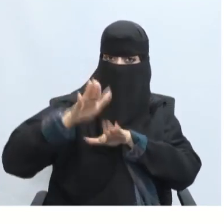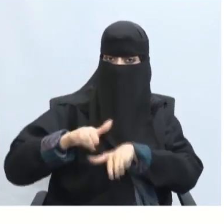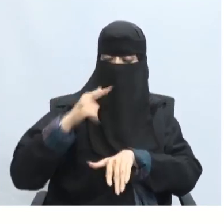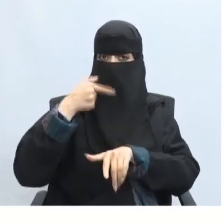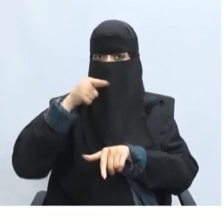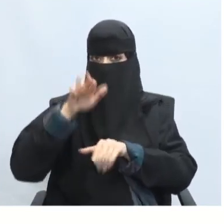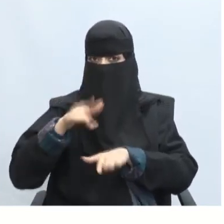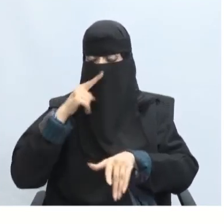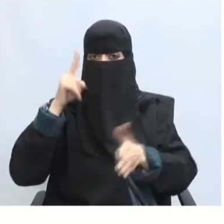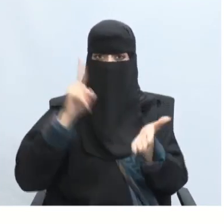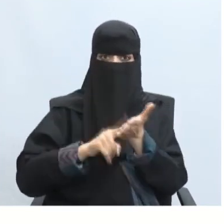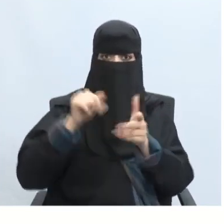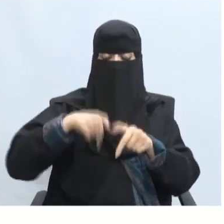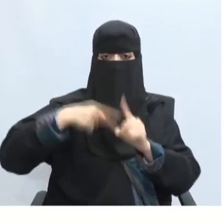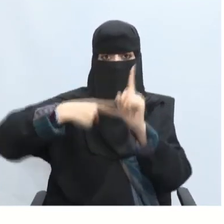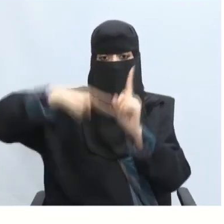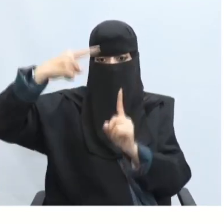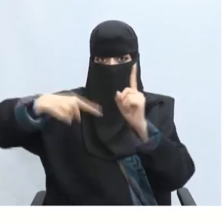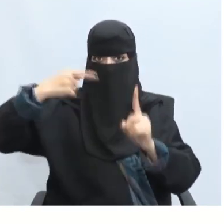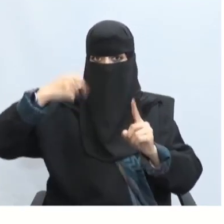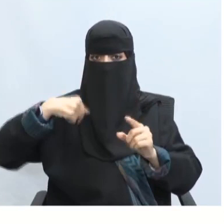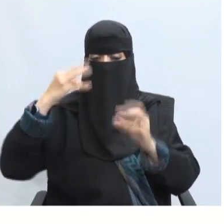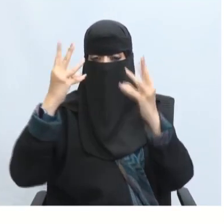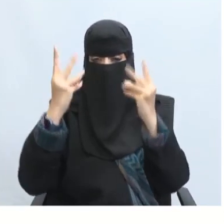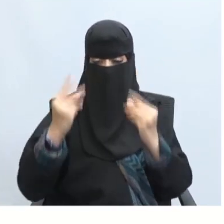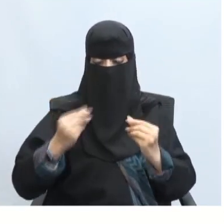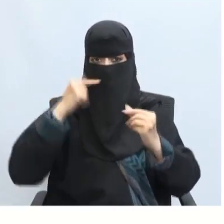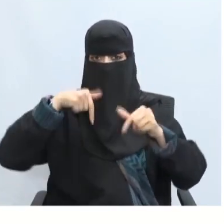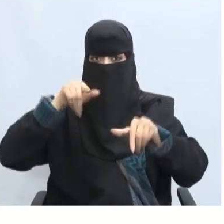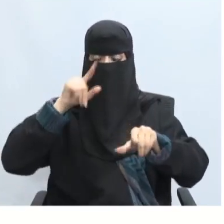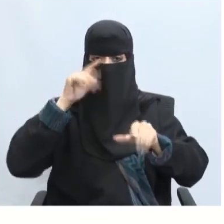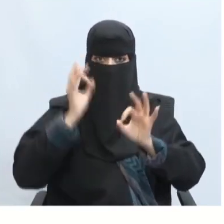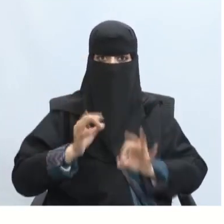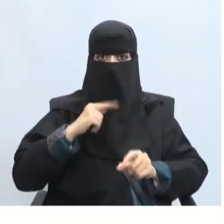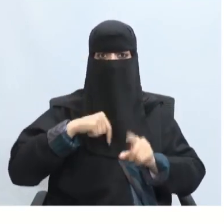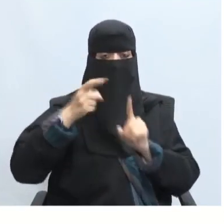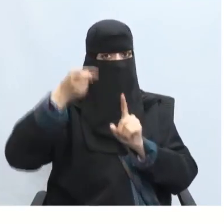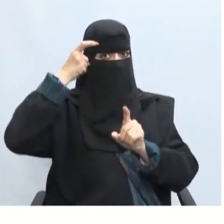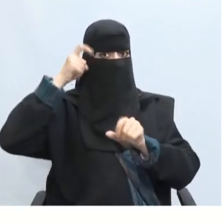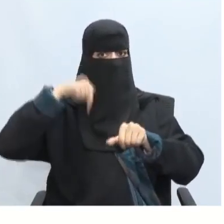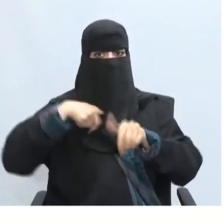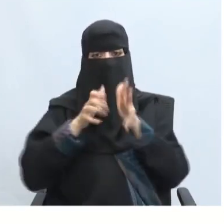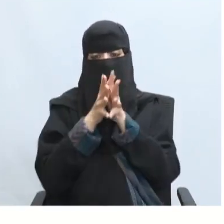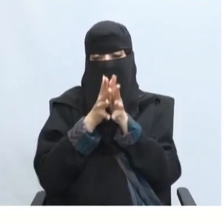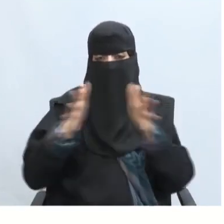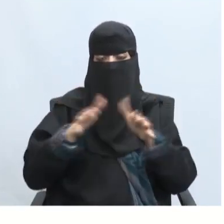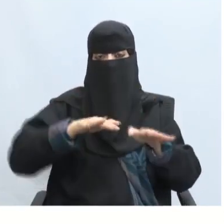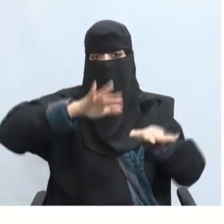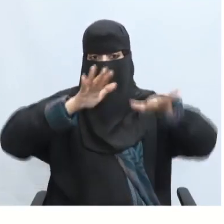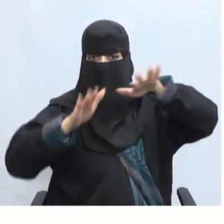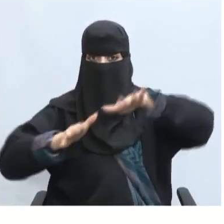ذكرنا ايضا هنالك مقاييس المقادير الزلزاليه التي تعتمد على معرفه سعه الموجه